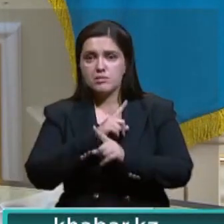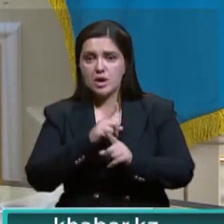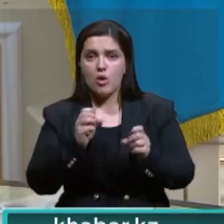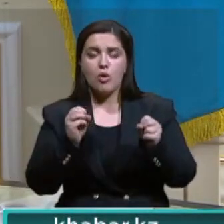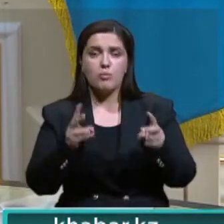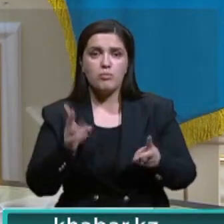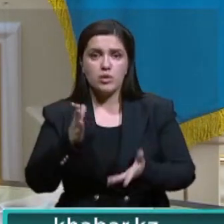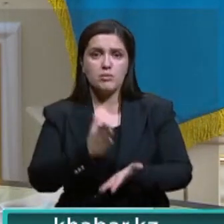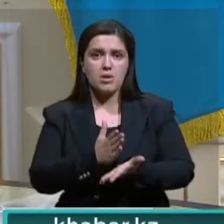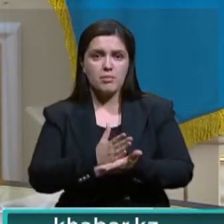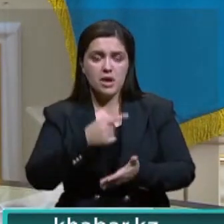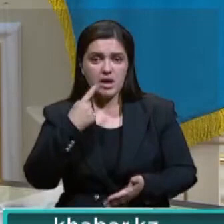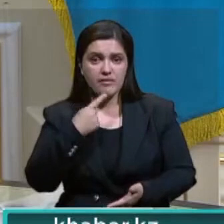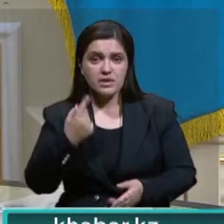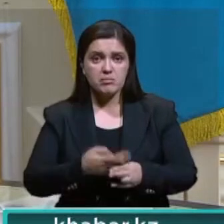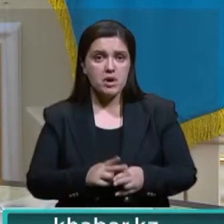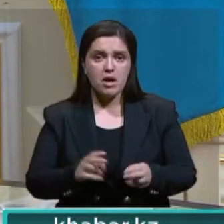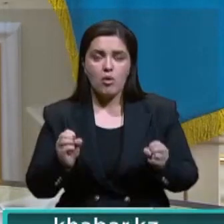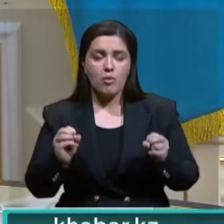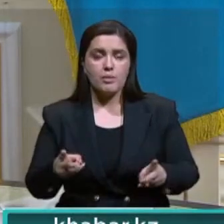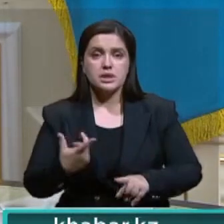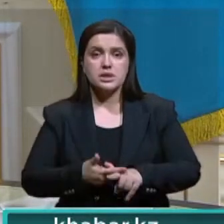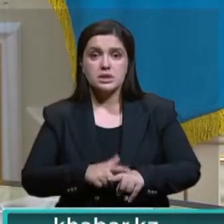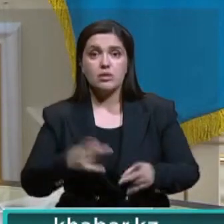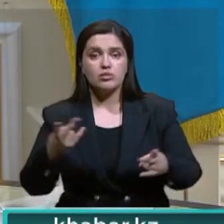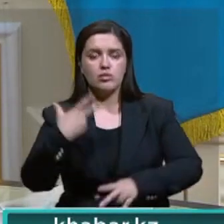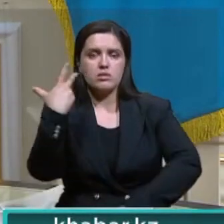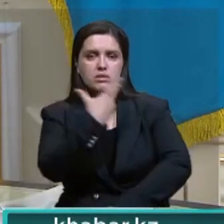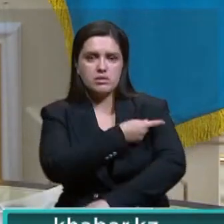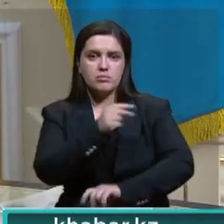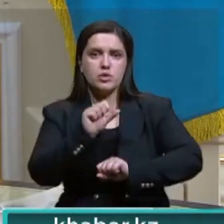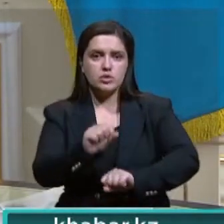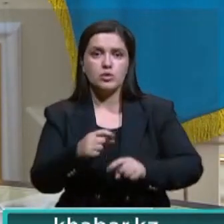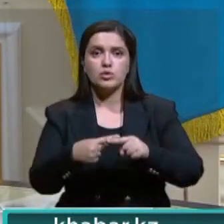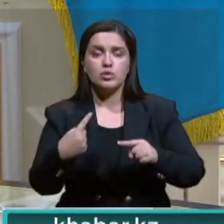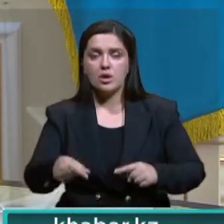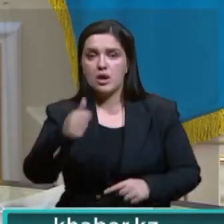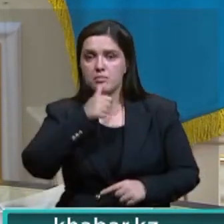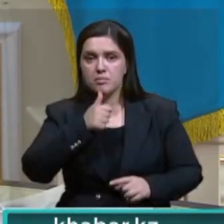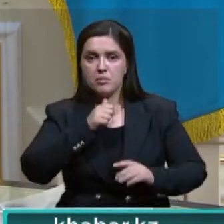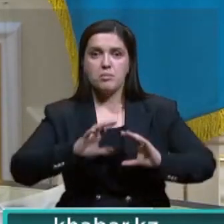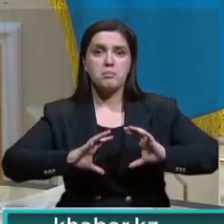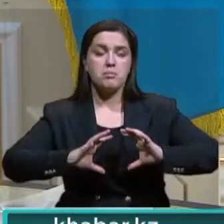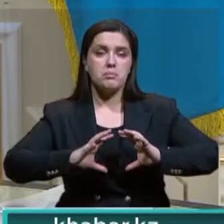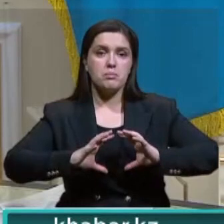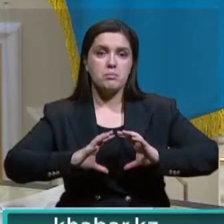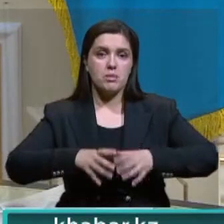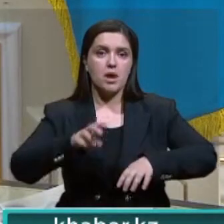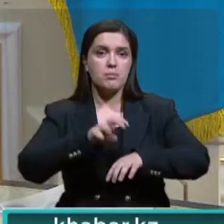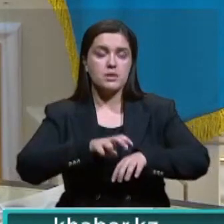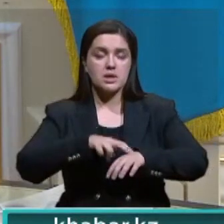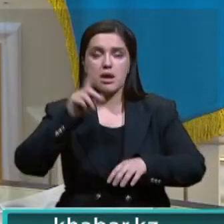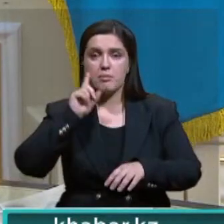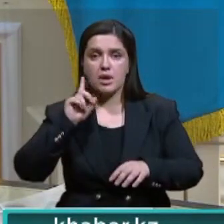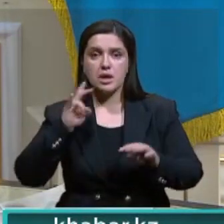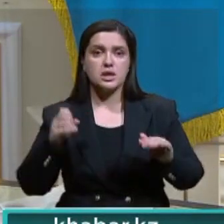будем прямо говорить, смертельной опасности, это вакцинация. Других методов мировая медицина пока не